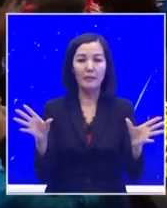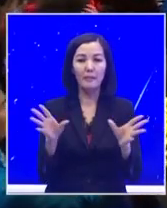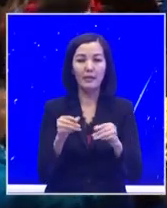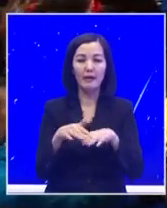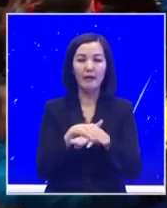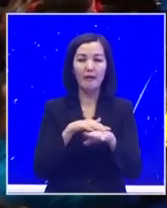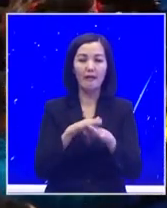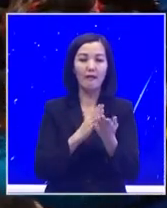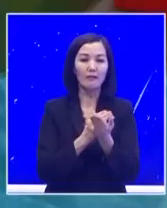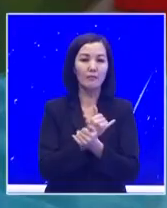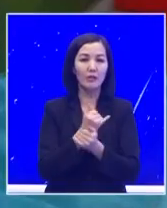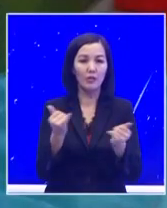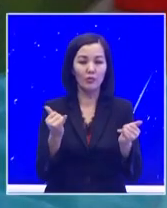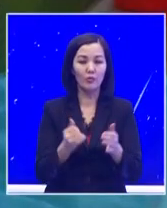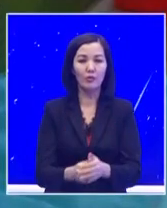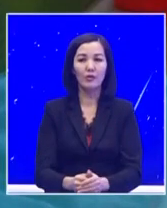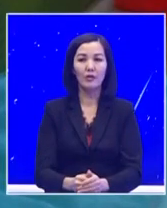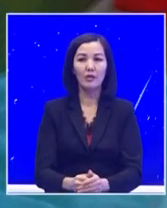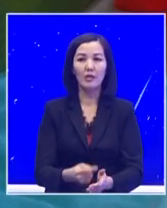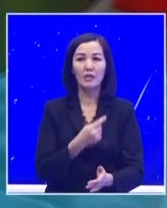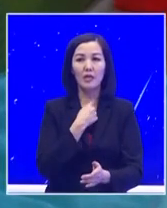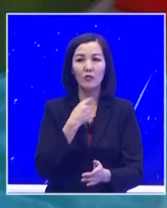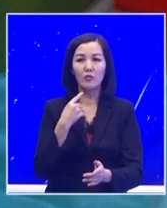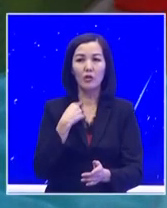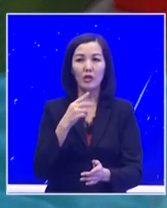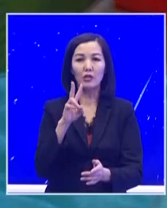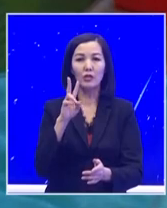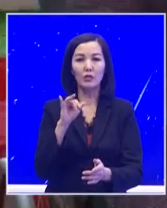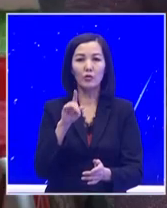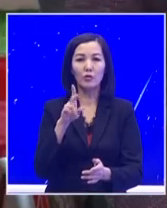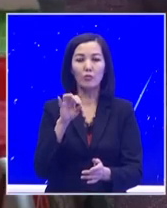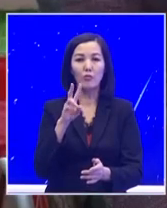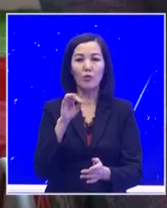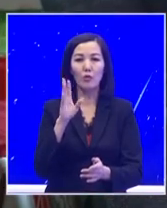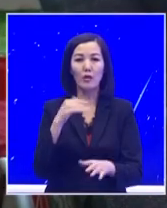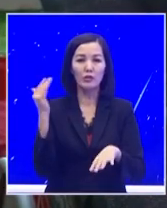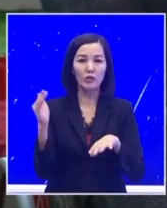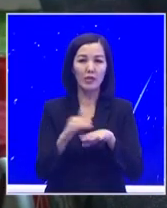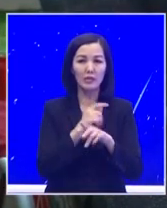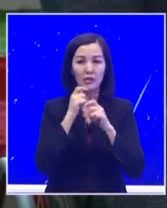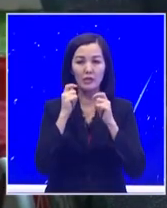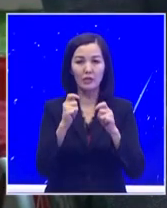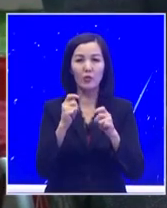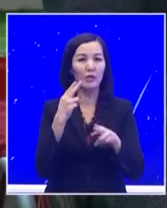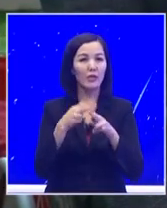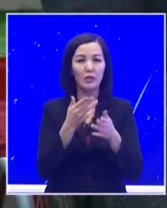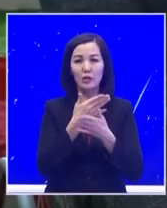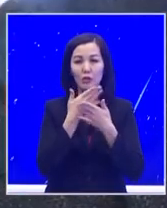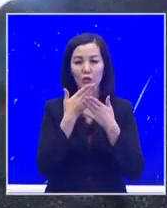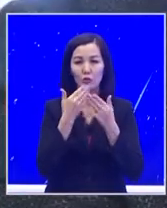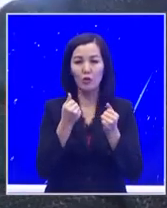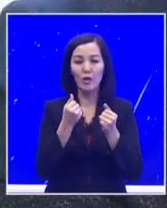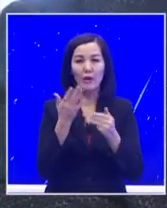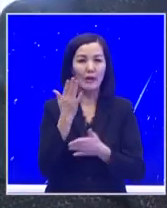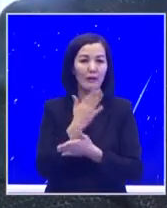халыққа қызмет ету. Талдықорғандық Нұрболат Қарабасовтың мүгедектігі жақсылық жасауға кедергі болған жоқ. Оның арбаға